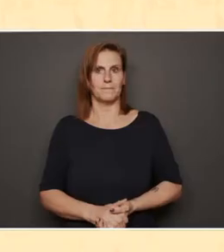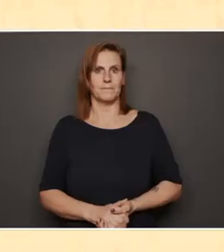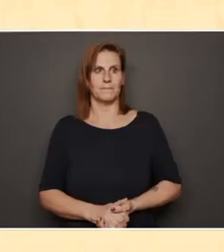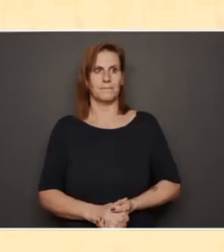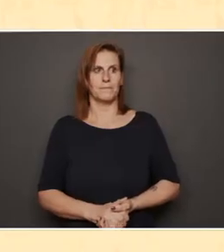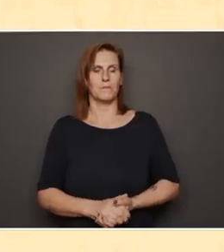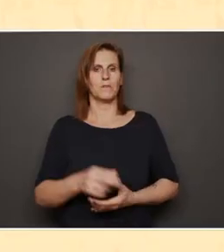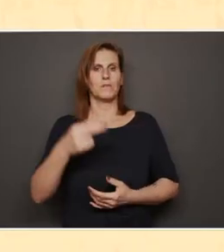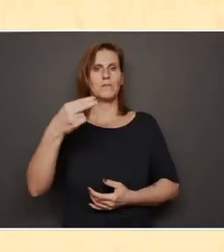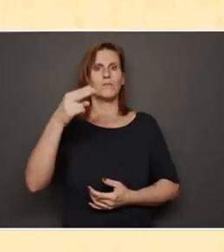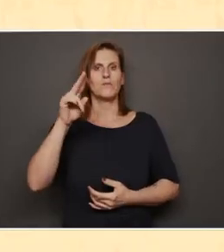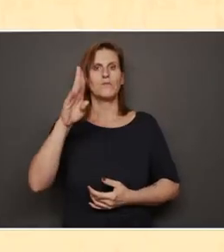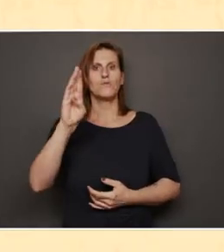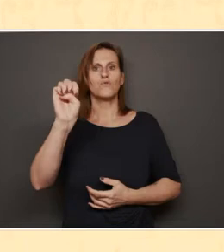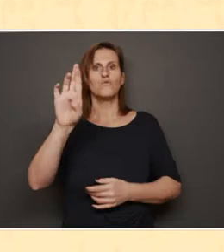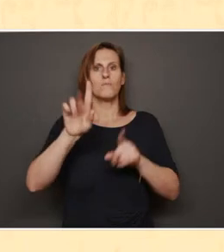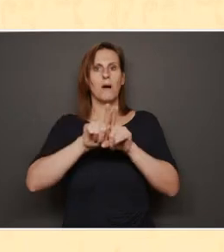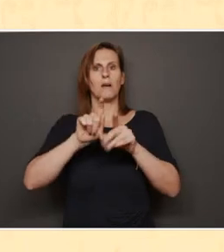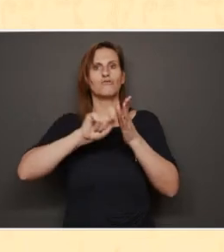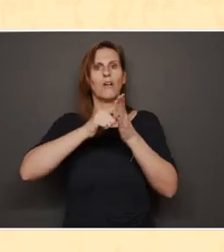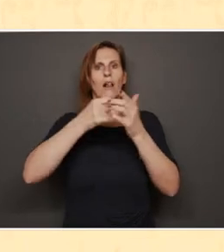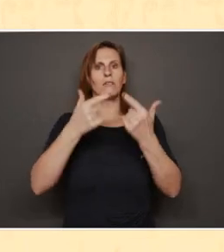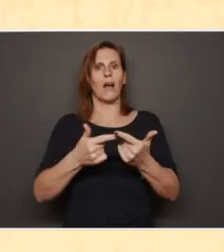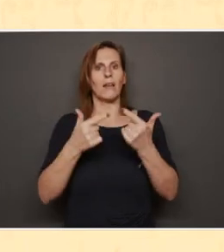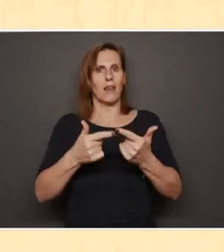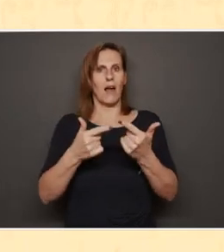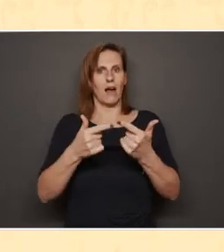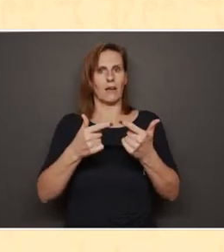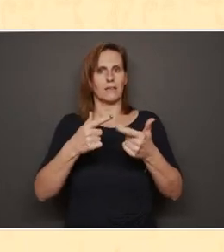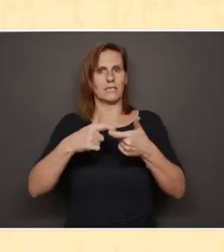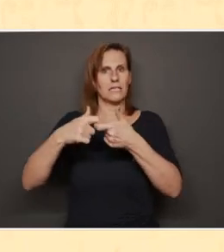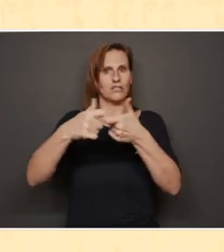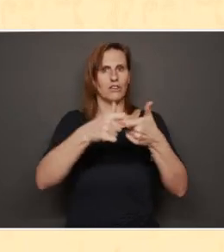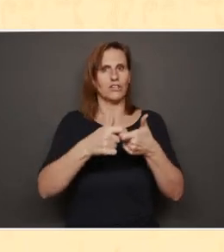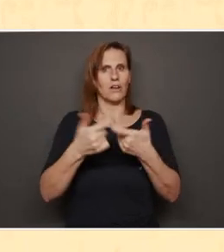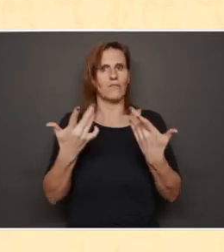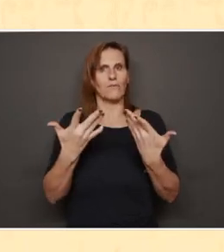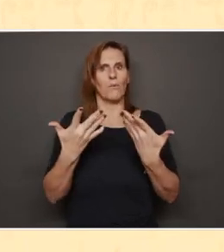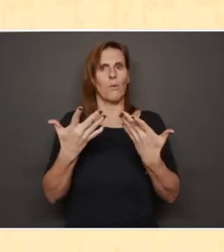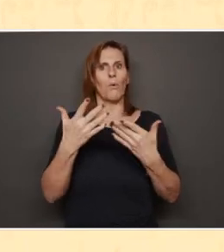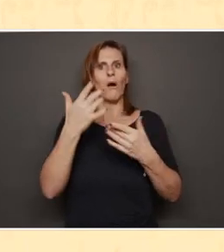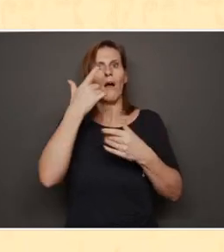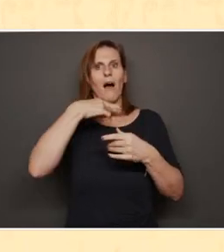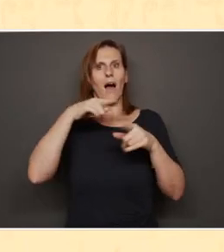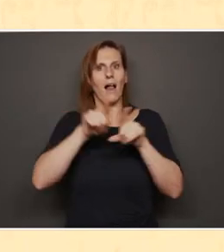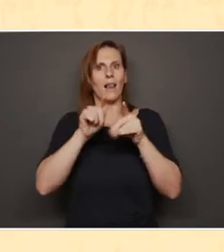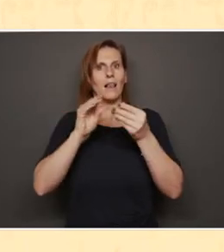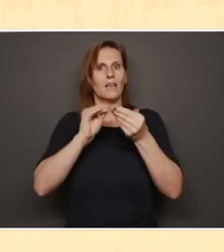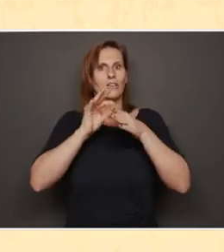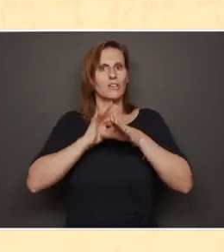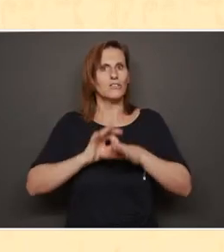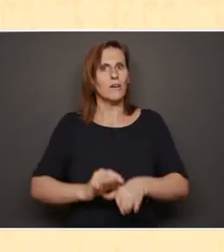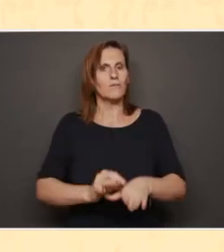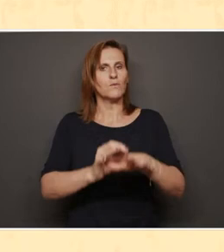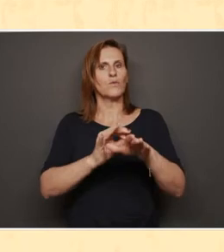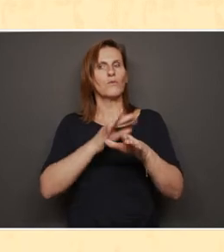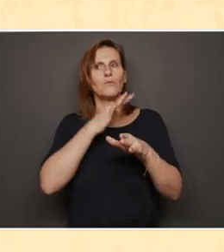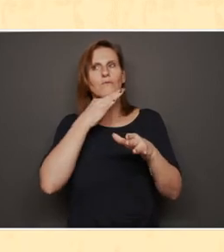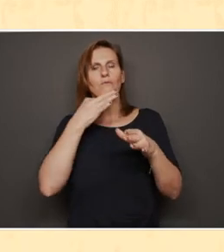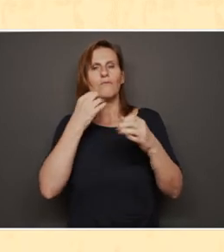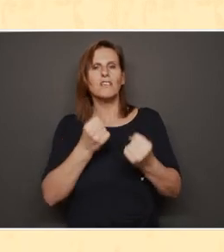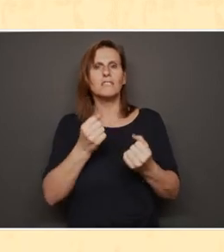Huber Schaltanlagen GmbH. Der Betrieb hat seinen Sitz in Hall. Die Geschäftsführung agiert sehr flexibel